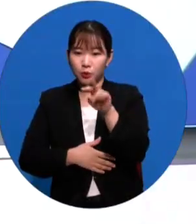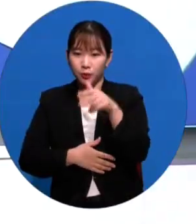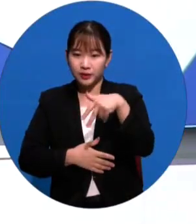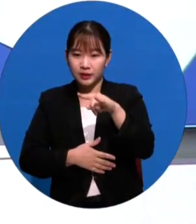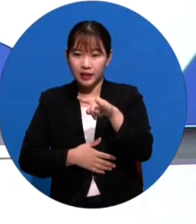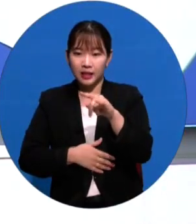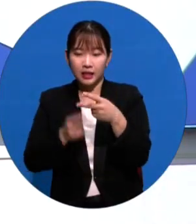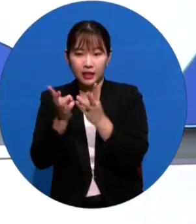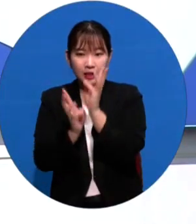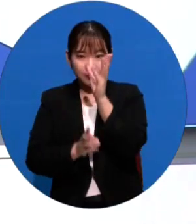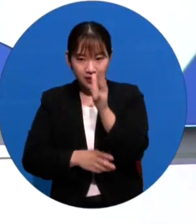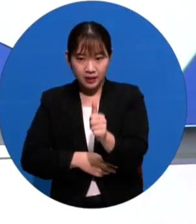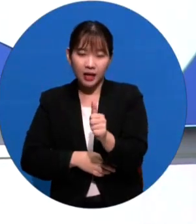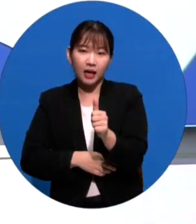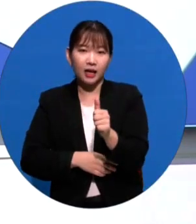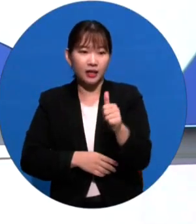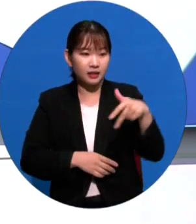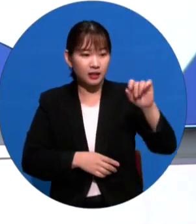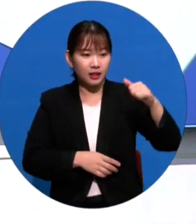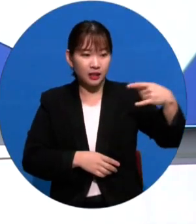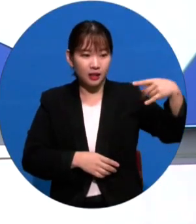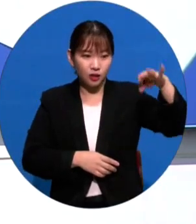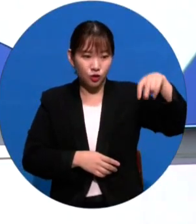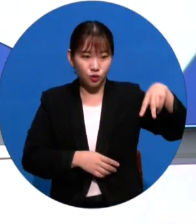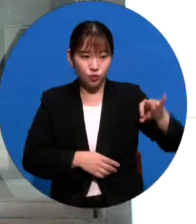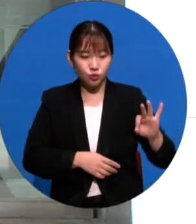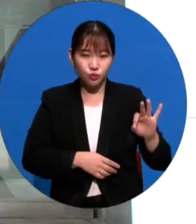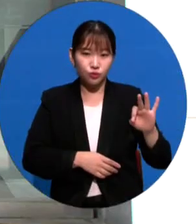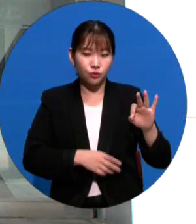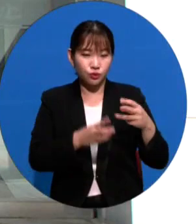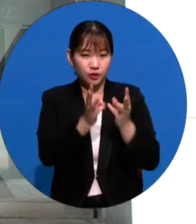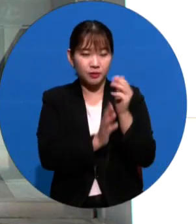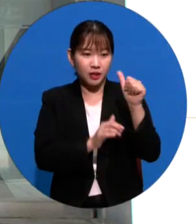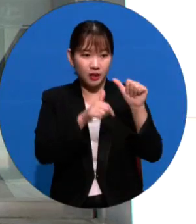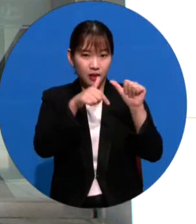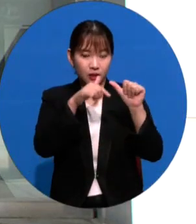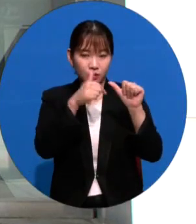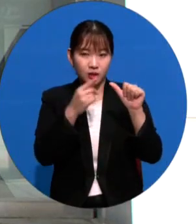팀장과 신재생에너지과 장희웅 팀장 등 8명이 5급으로 승진했습니다.